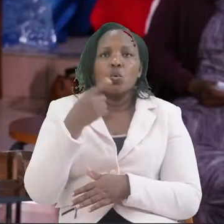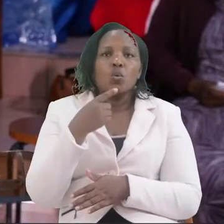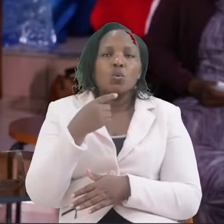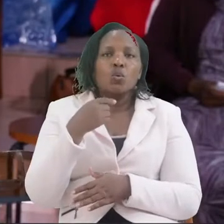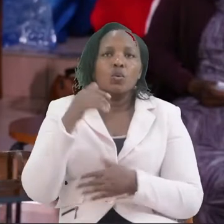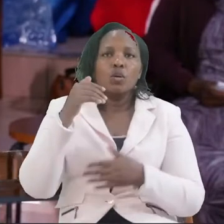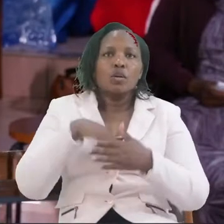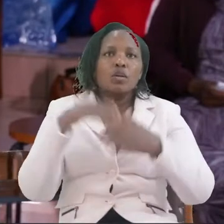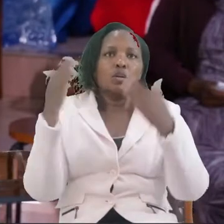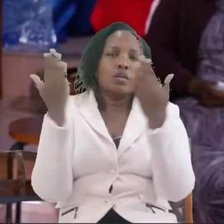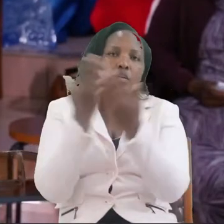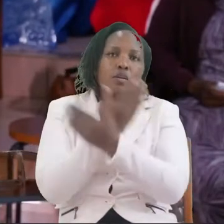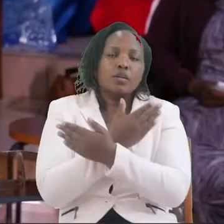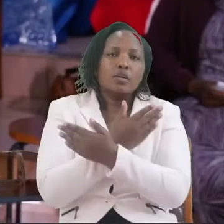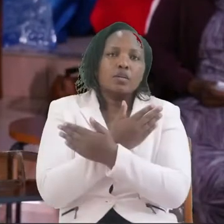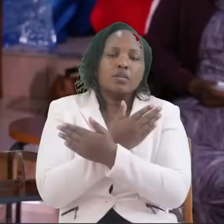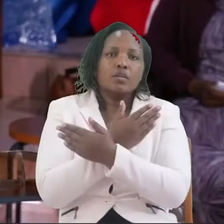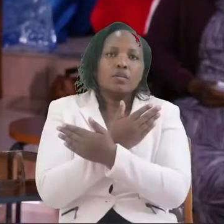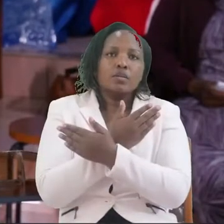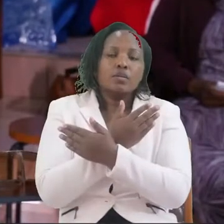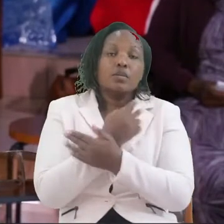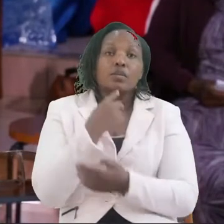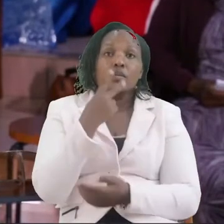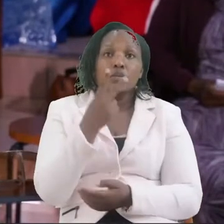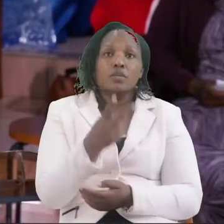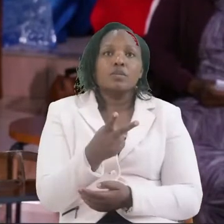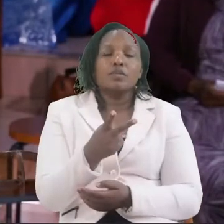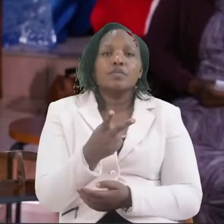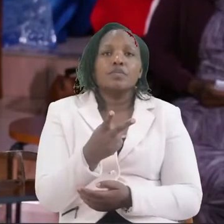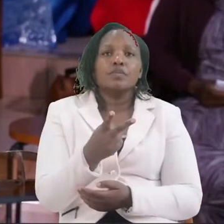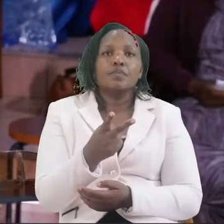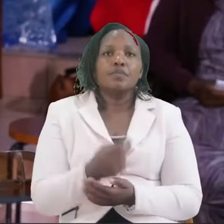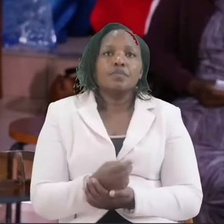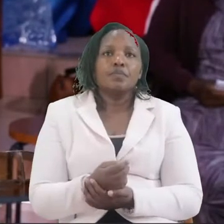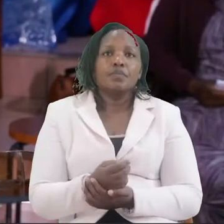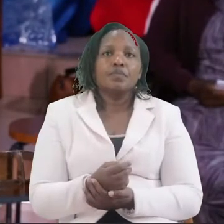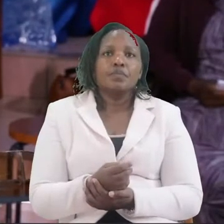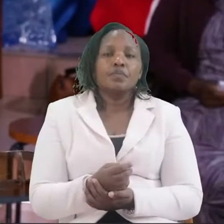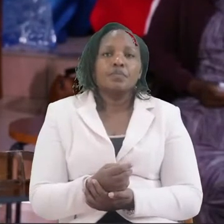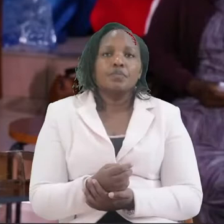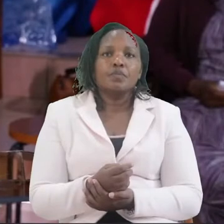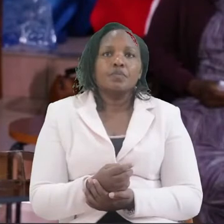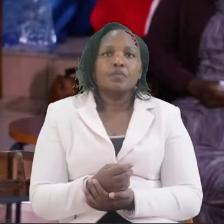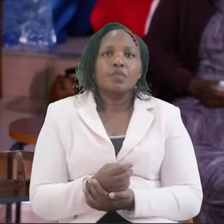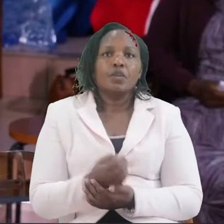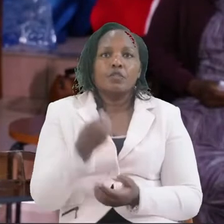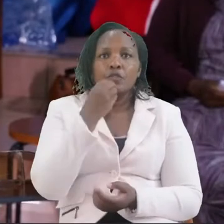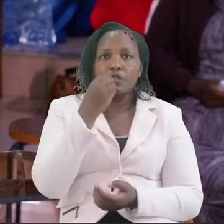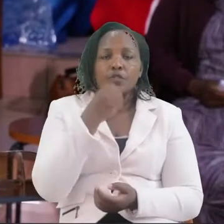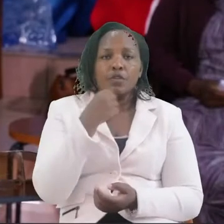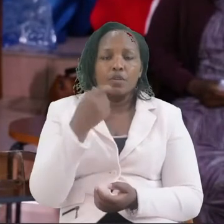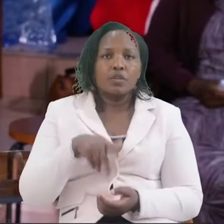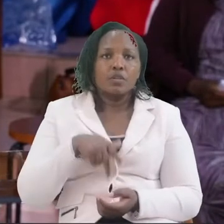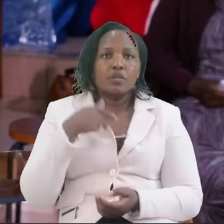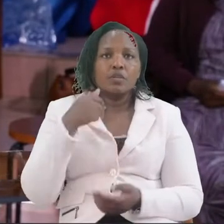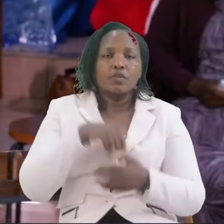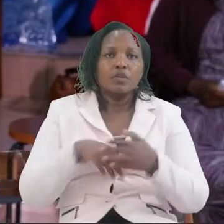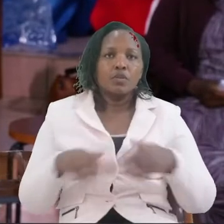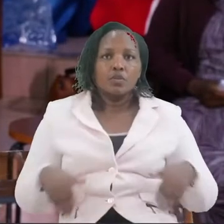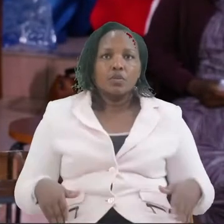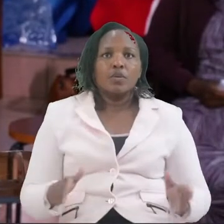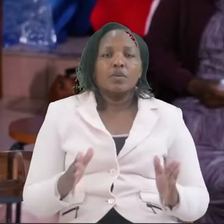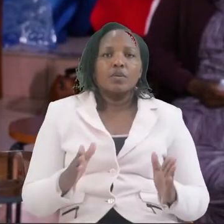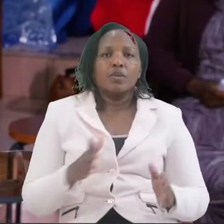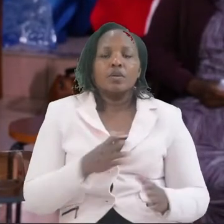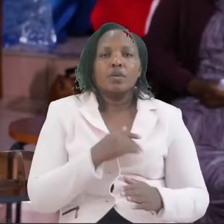walio katika giza, jionyesheni. watajilisha katika njia.